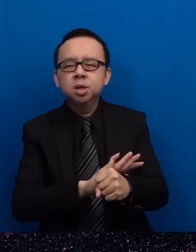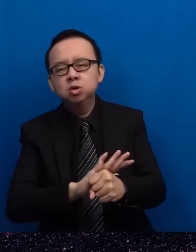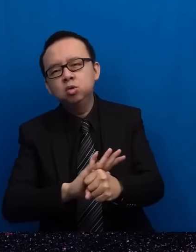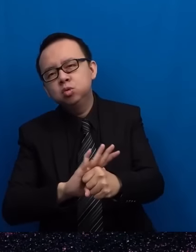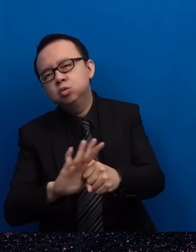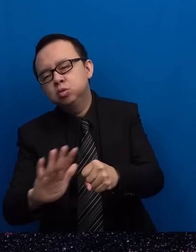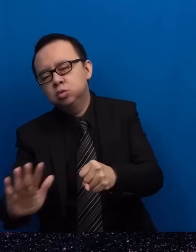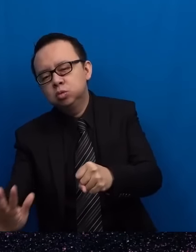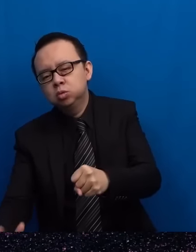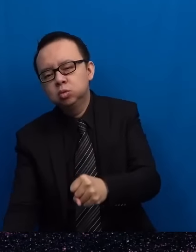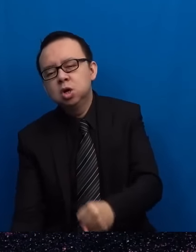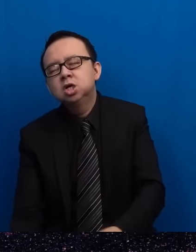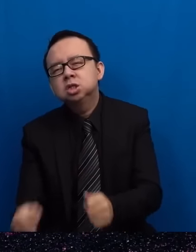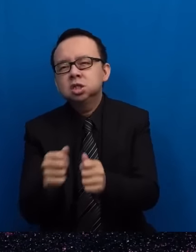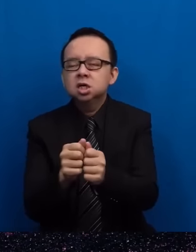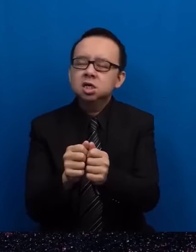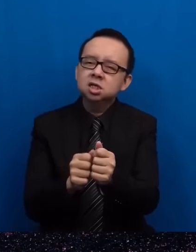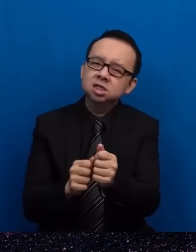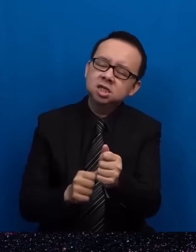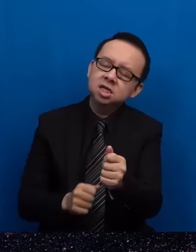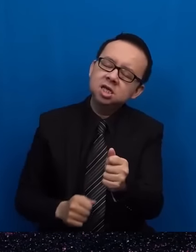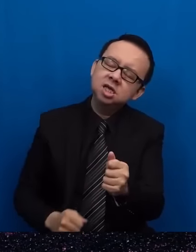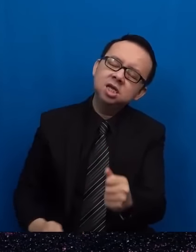sejahtera penuh